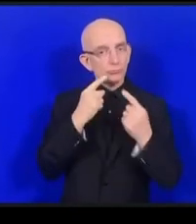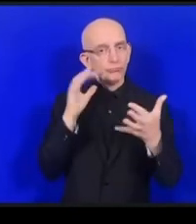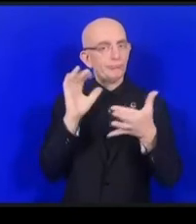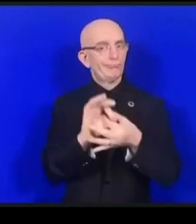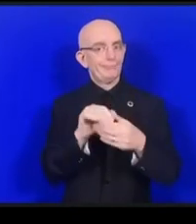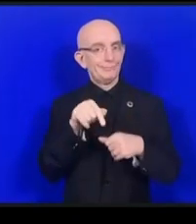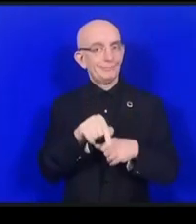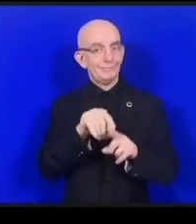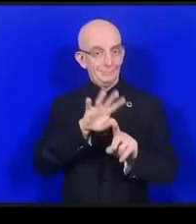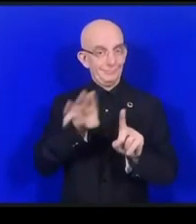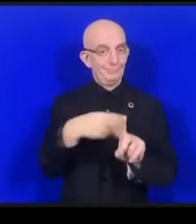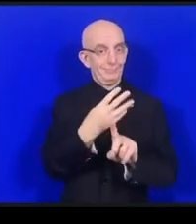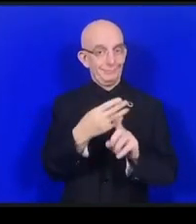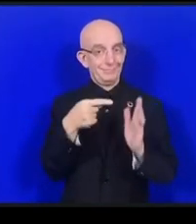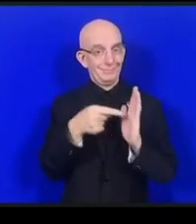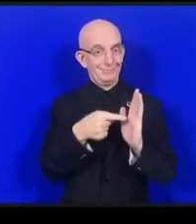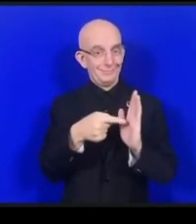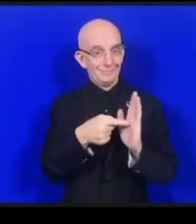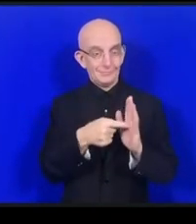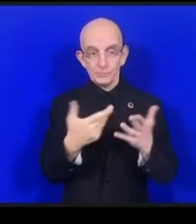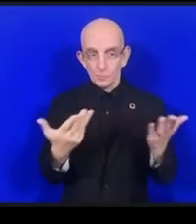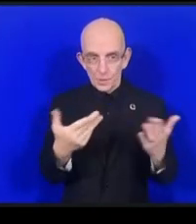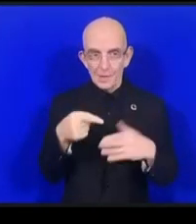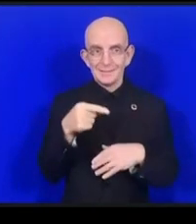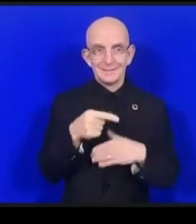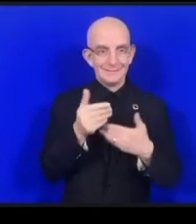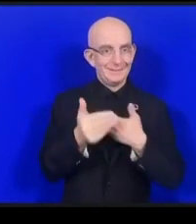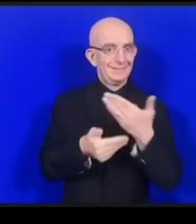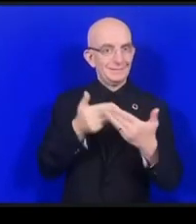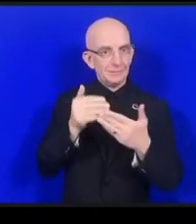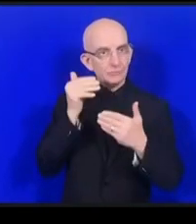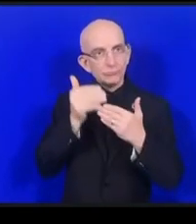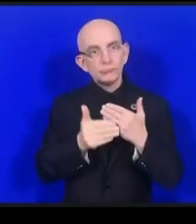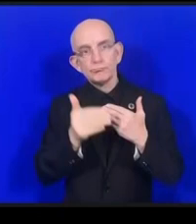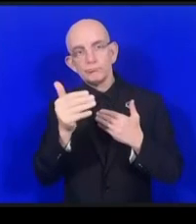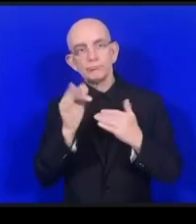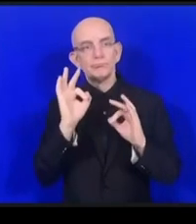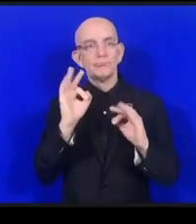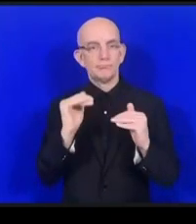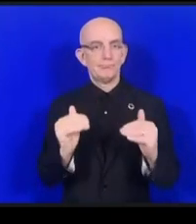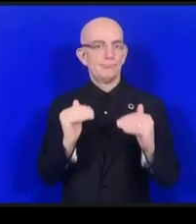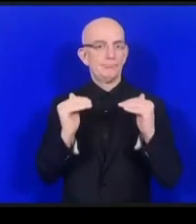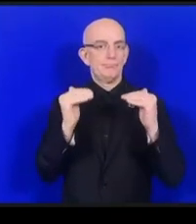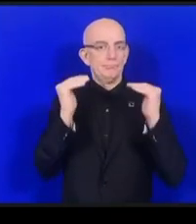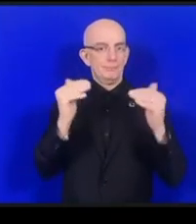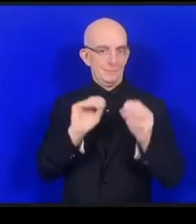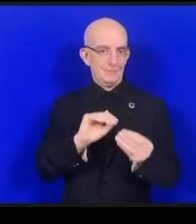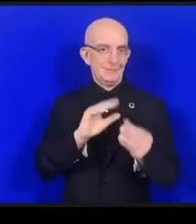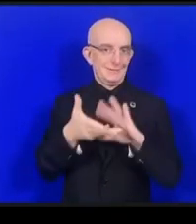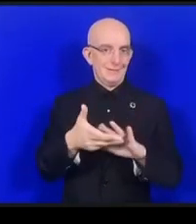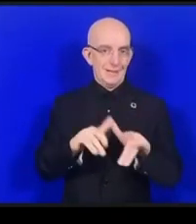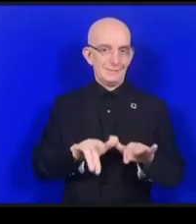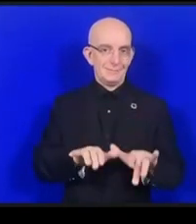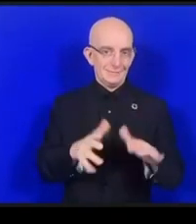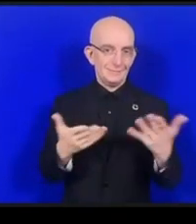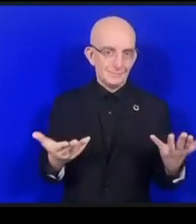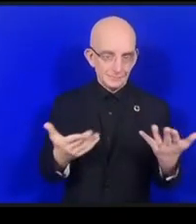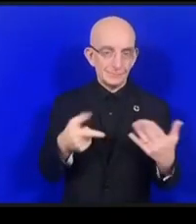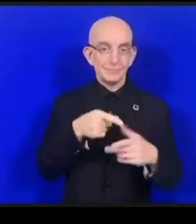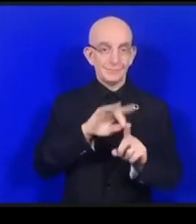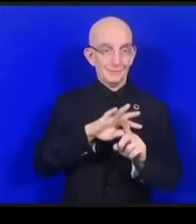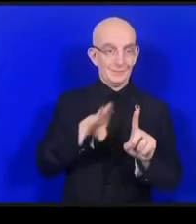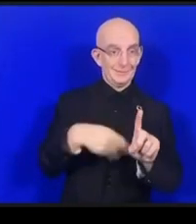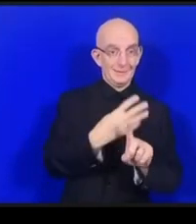принимать участие в продвижении цур и строительстве лучшего будущего интернета